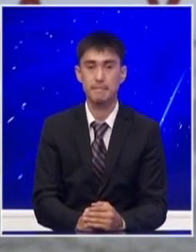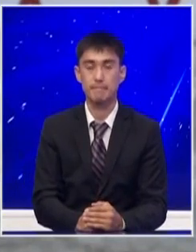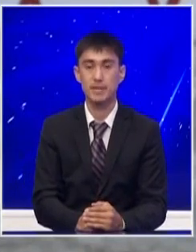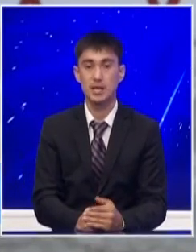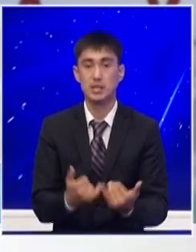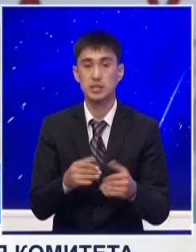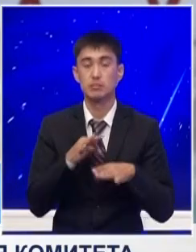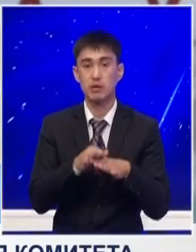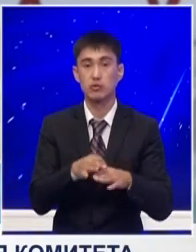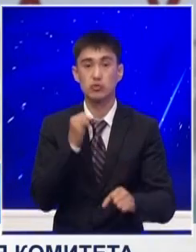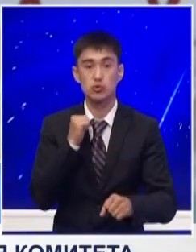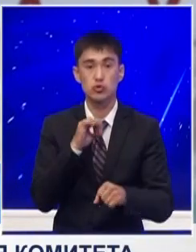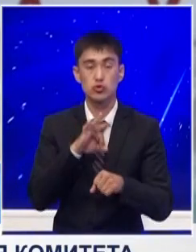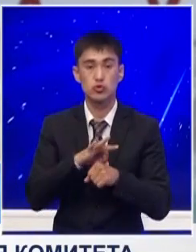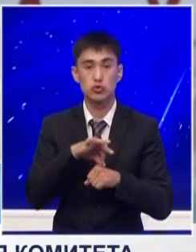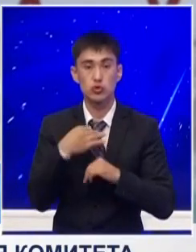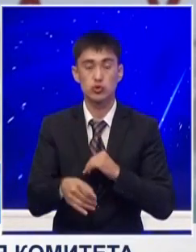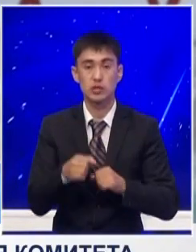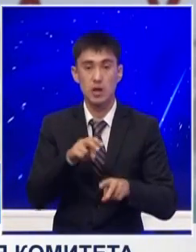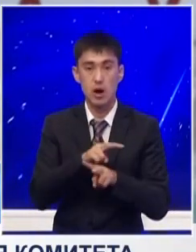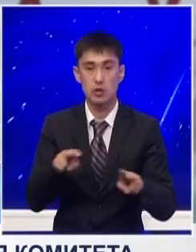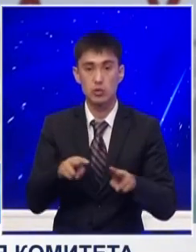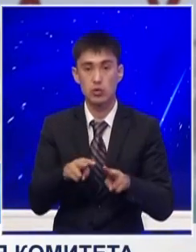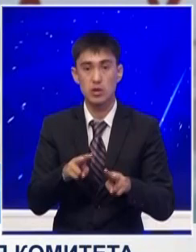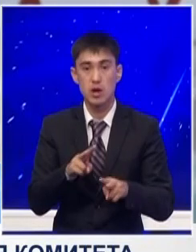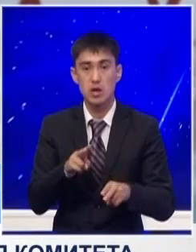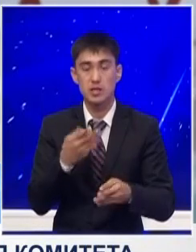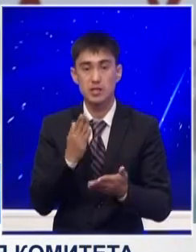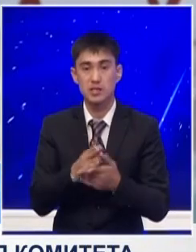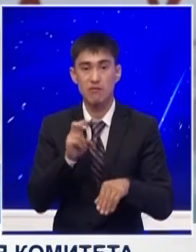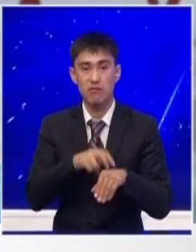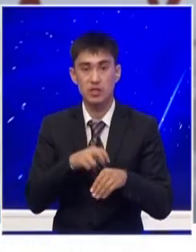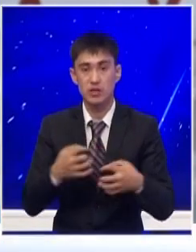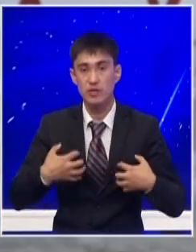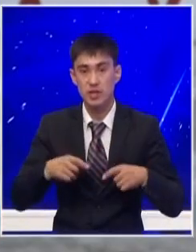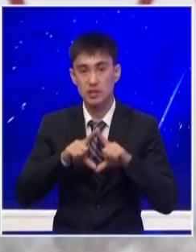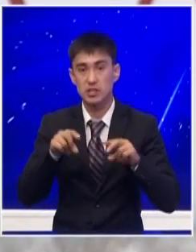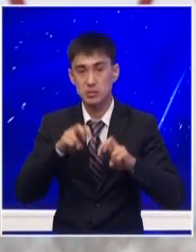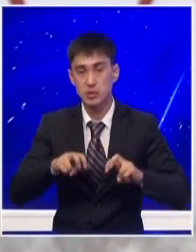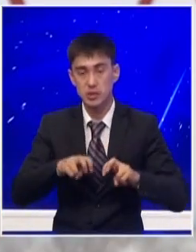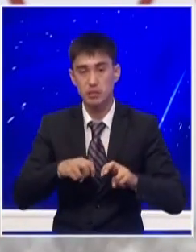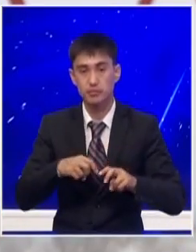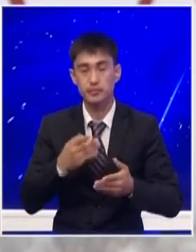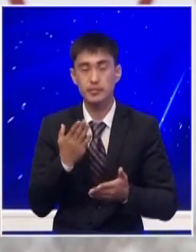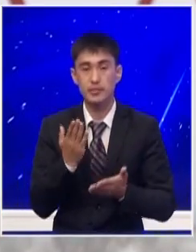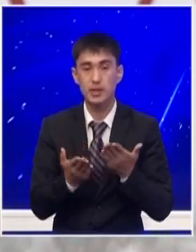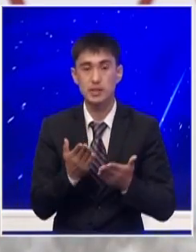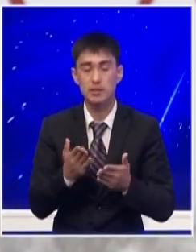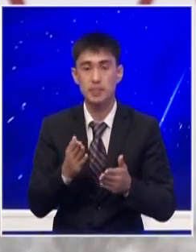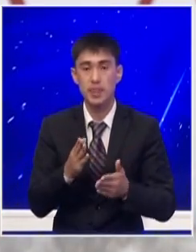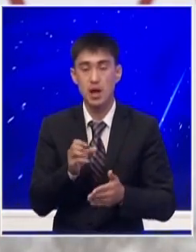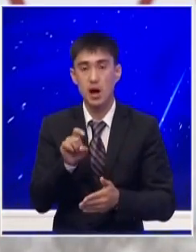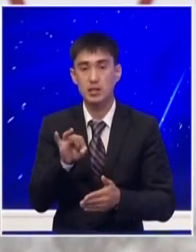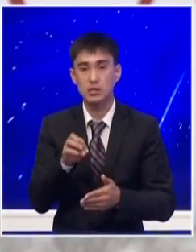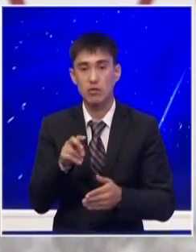жесткий контроль со стороны ветеринарных врачей и аттестованных врачей ветеринарно-санитарной экспертизы. То есть там есть аттестованный